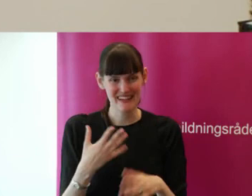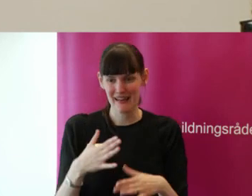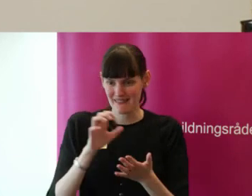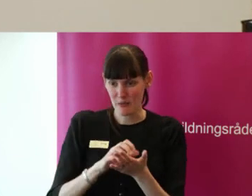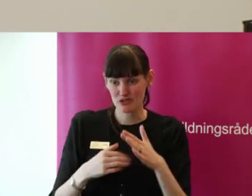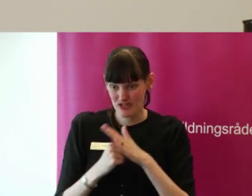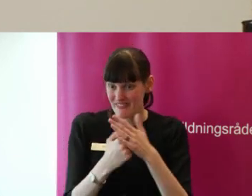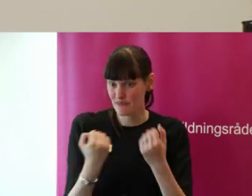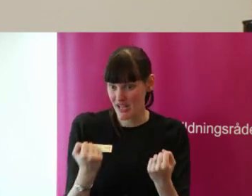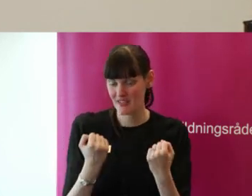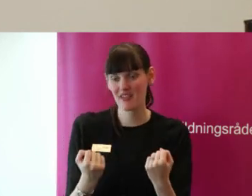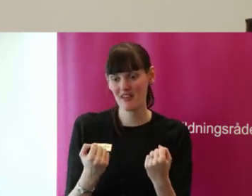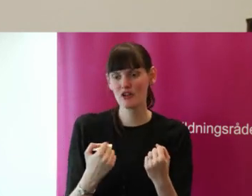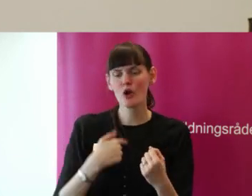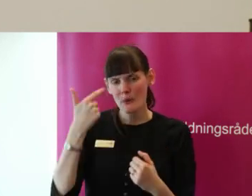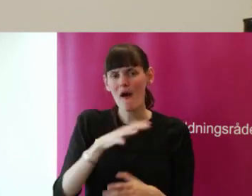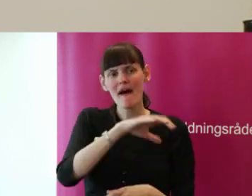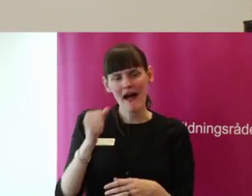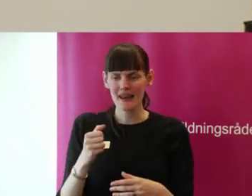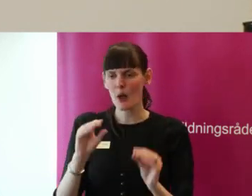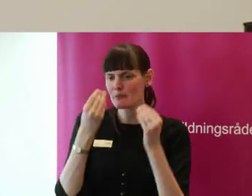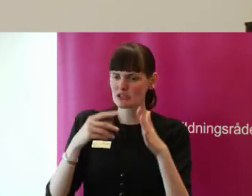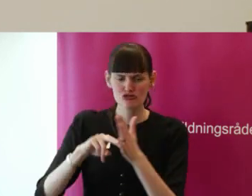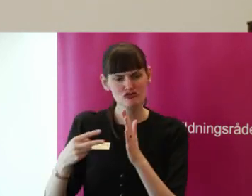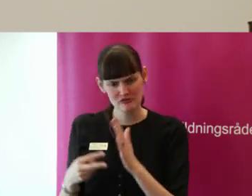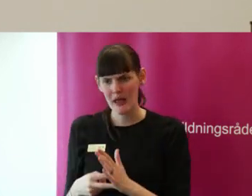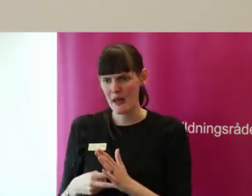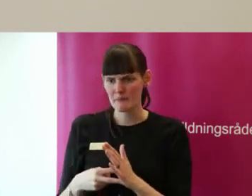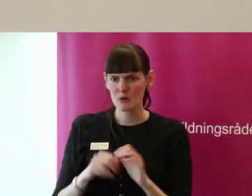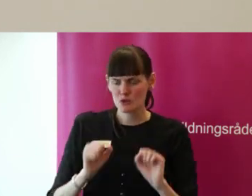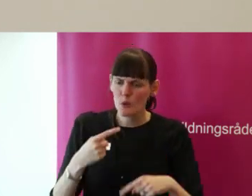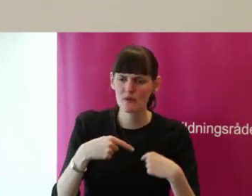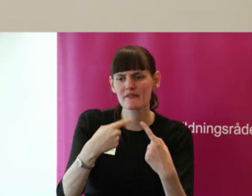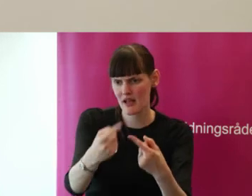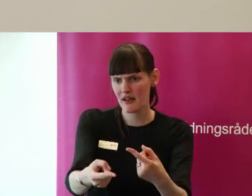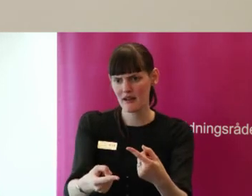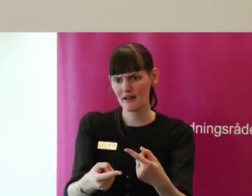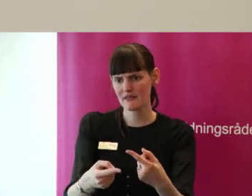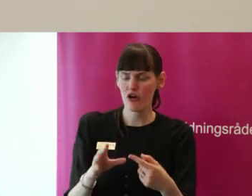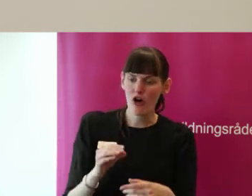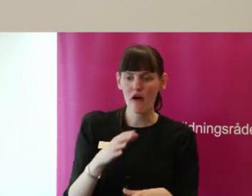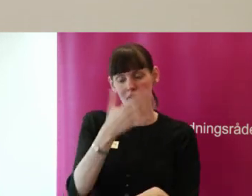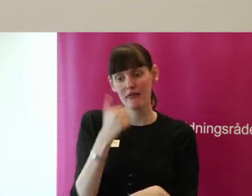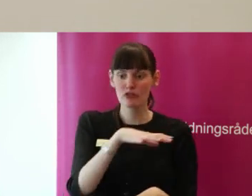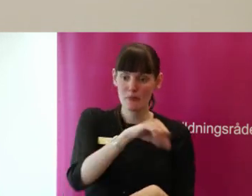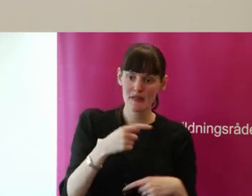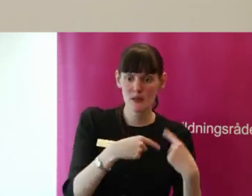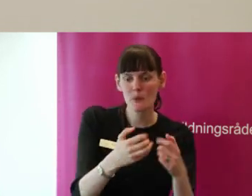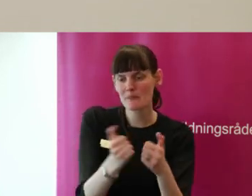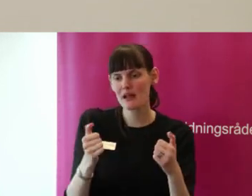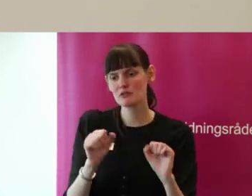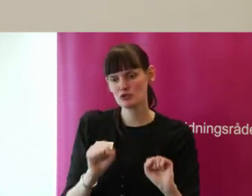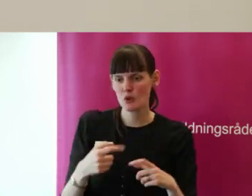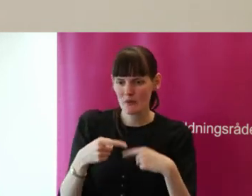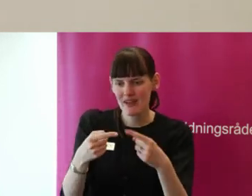jag tror att alla utbildningssystem utvecklar sig. Man tar med det som är bra, men man utvecklar sig efter de nya behoven som samhället har. Och